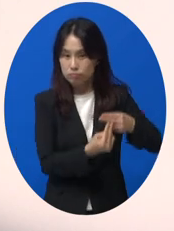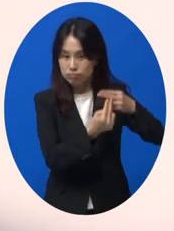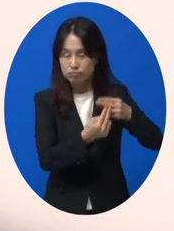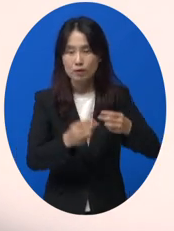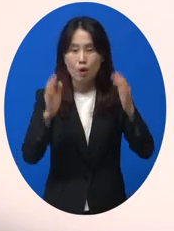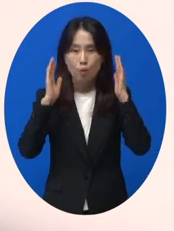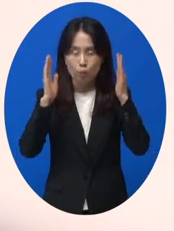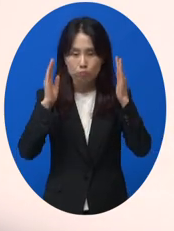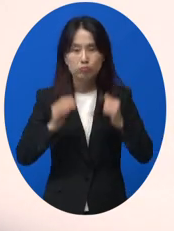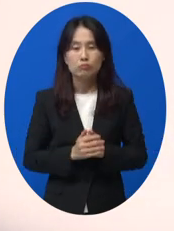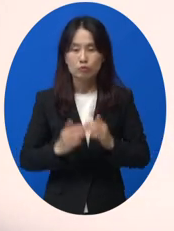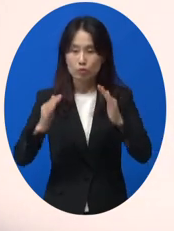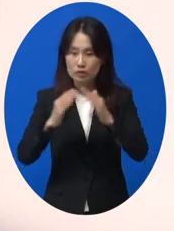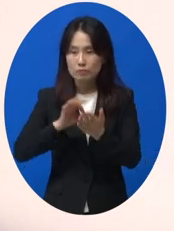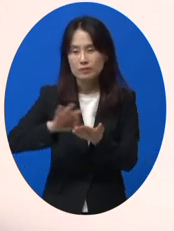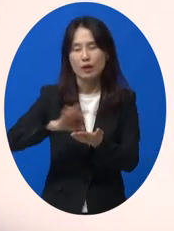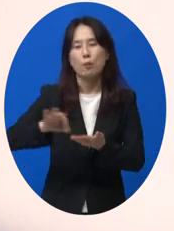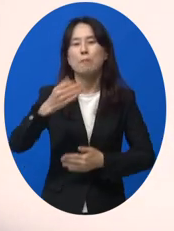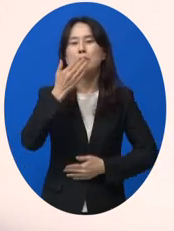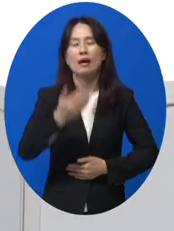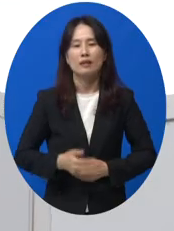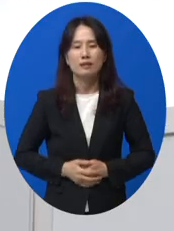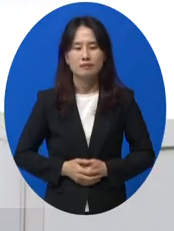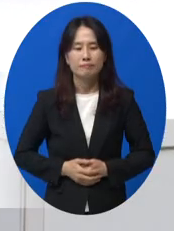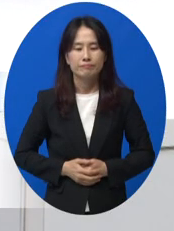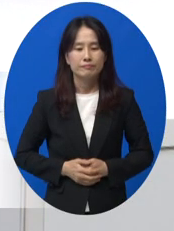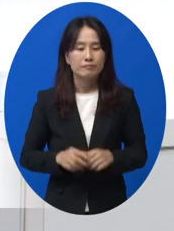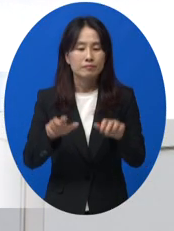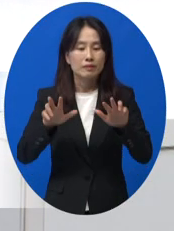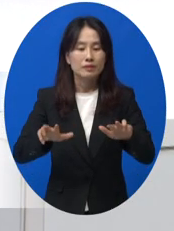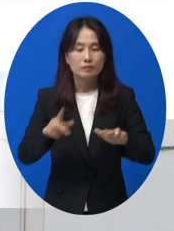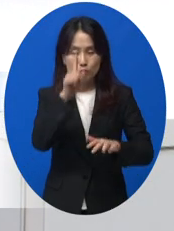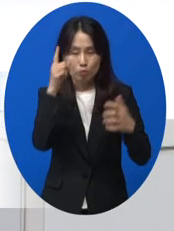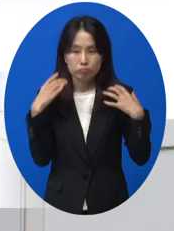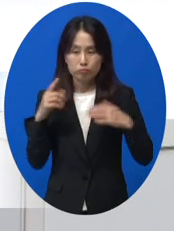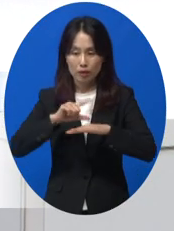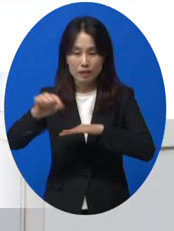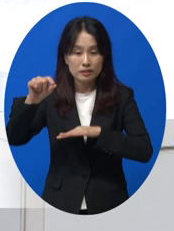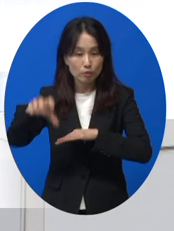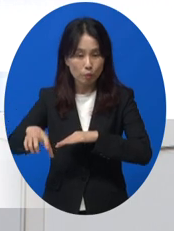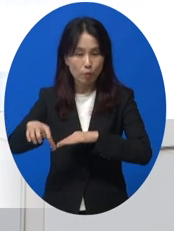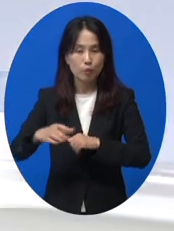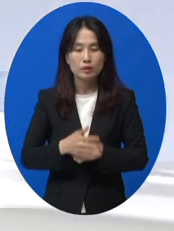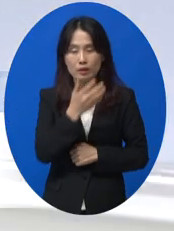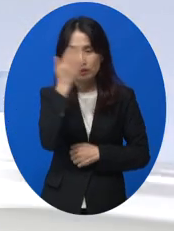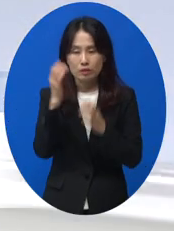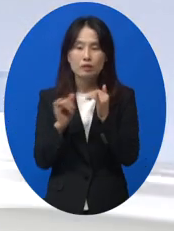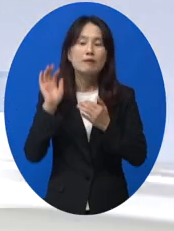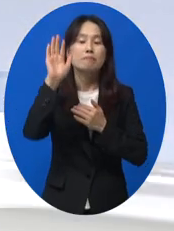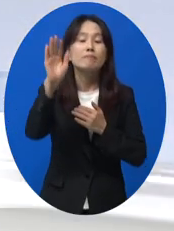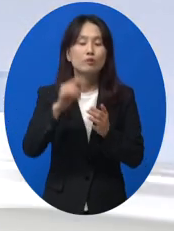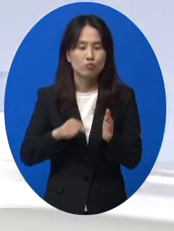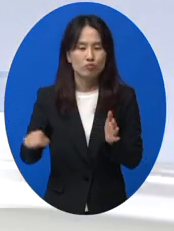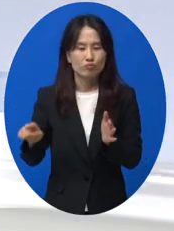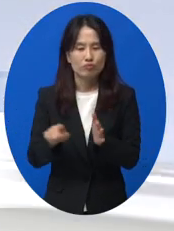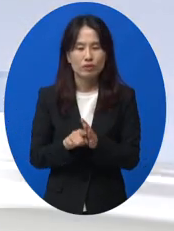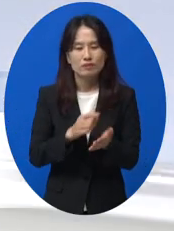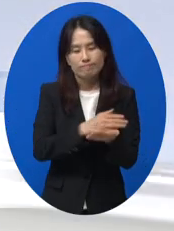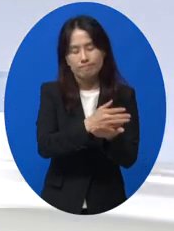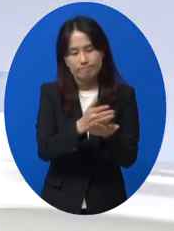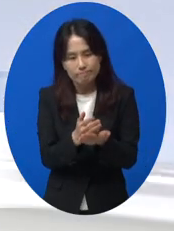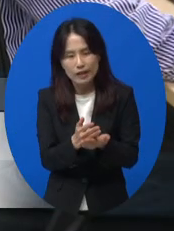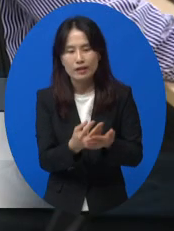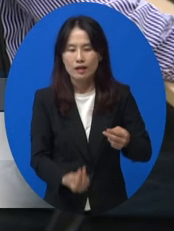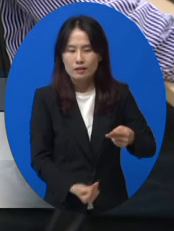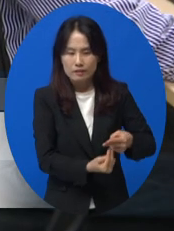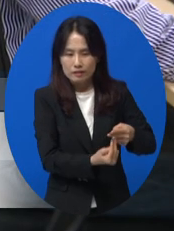학자금이나 주거자금에 활용할 수 있습니다. 현재 정부와 지자체에서는 청년들의 미래를 위해